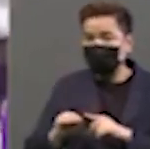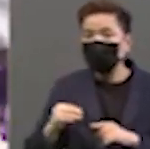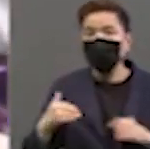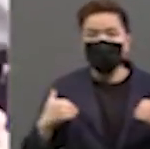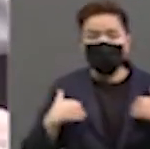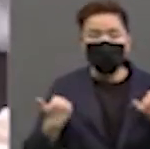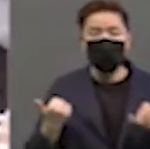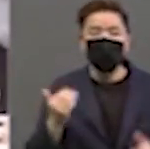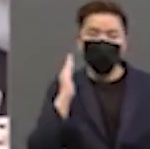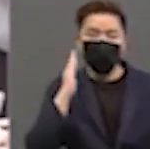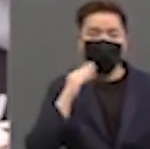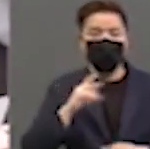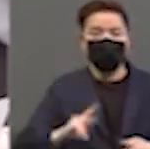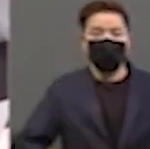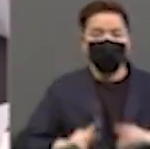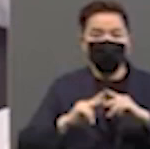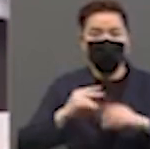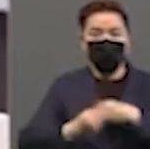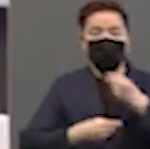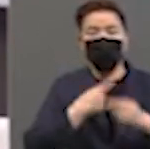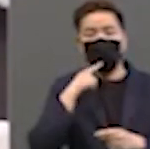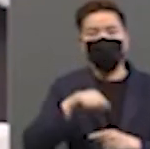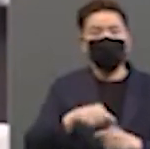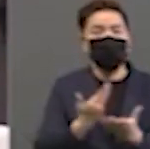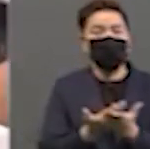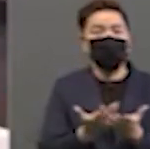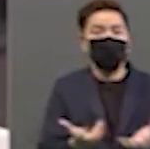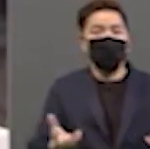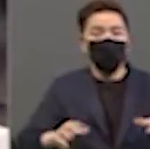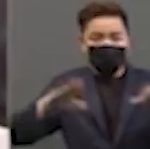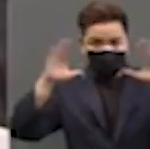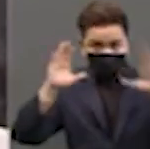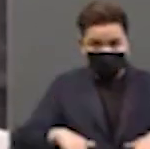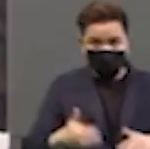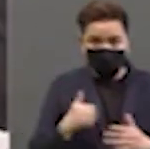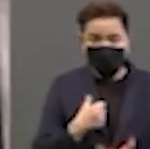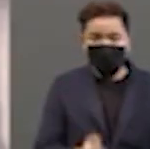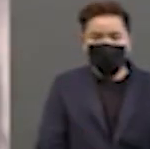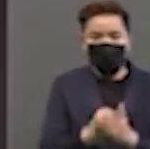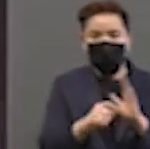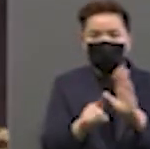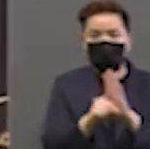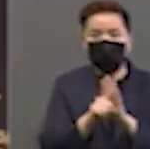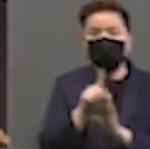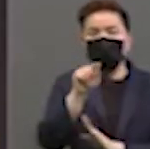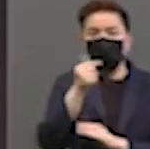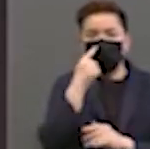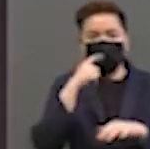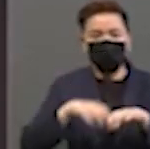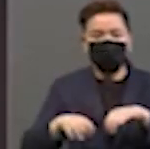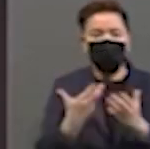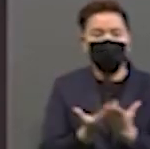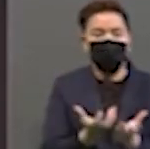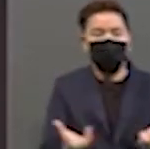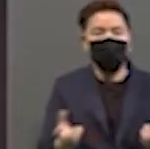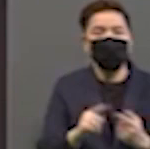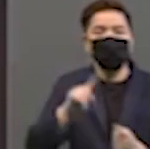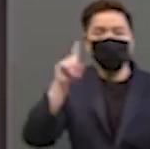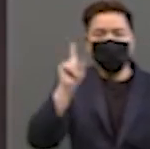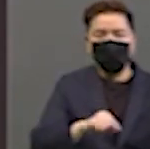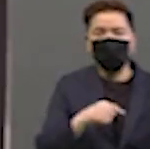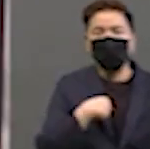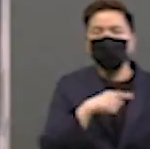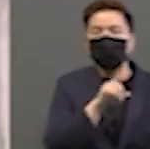700จุดครับท่านผู้ฟังสามารถเช็คได้นะครับว่าแต่ละวันนี้เขาจะไป